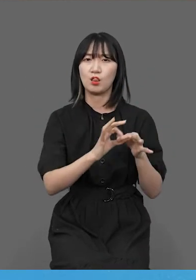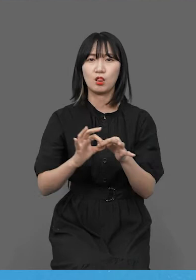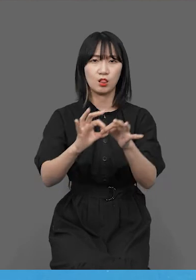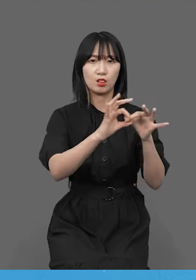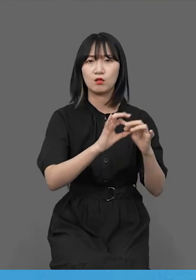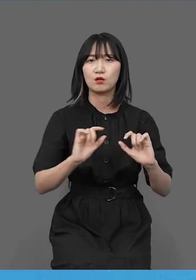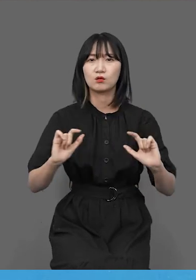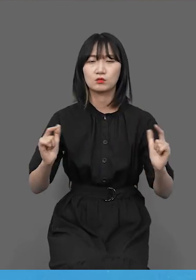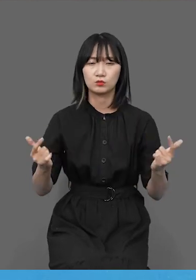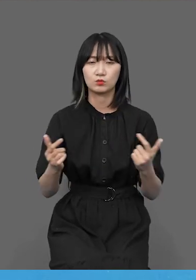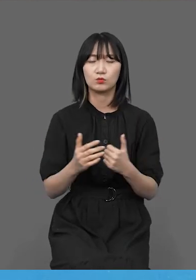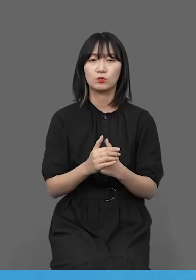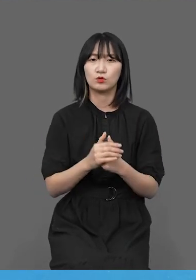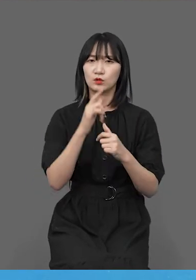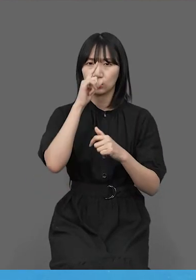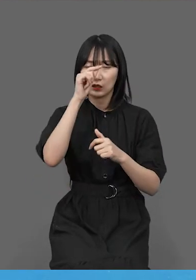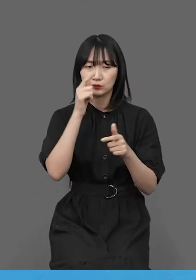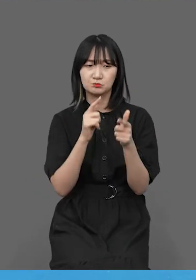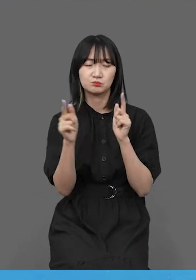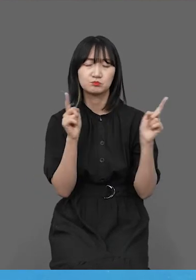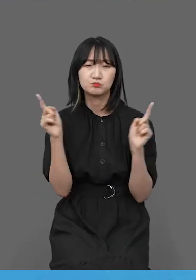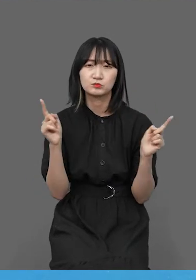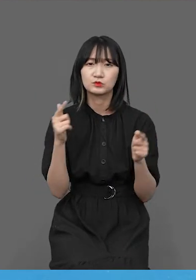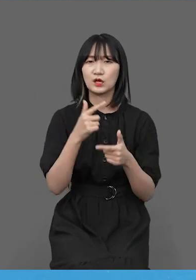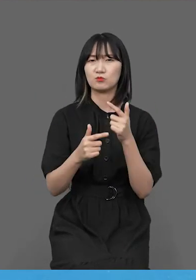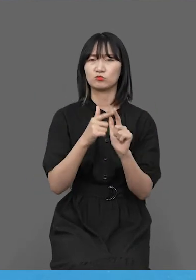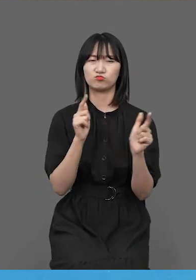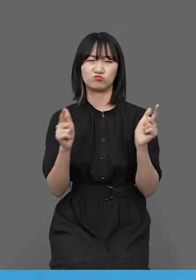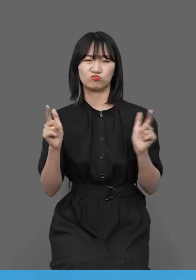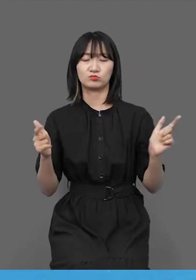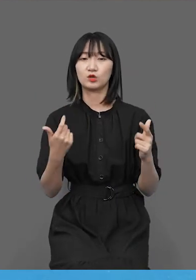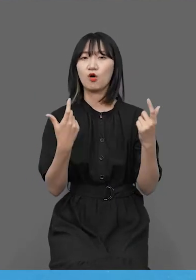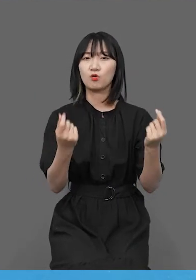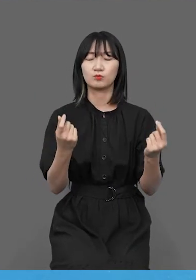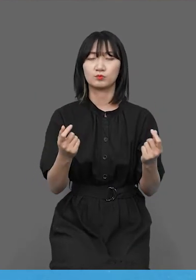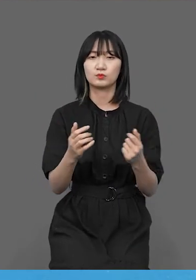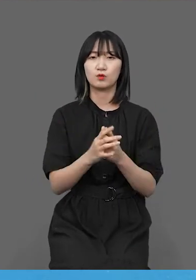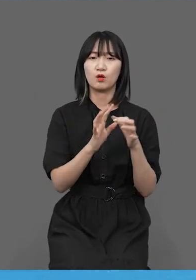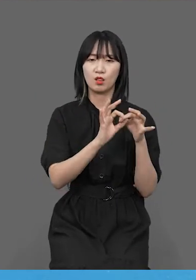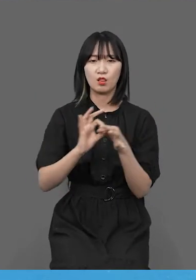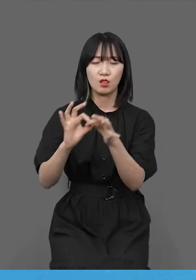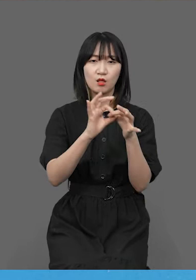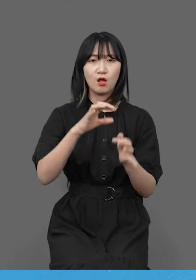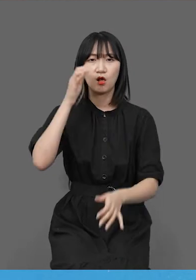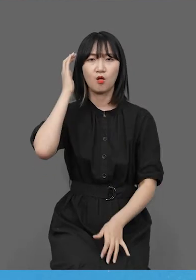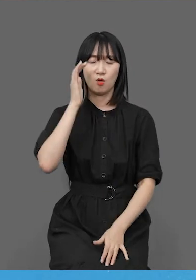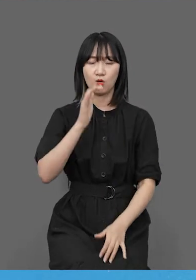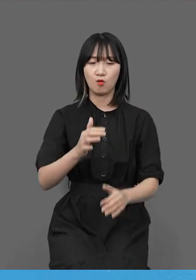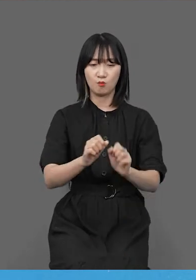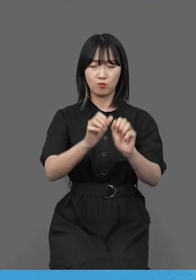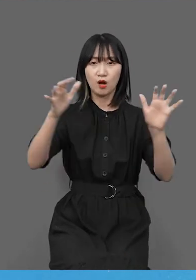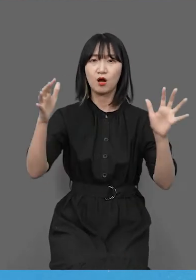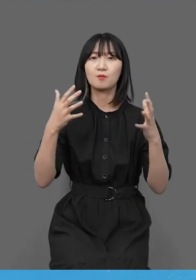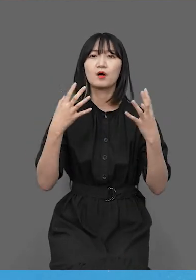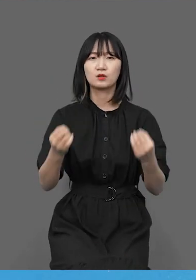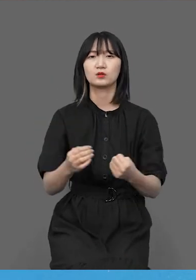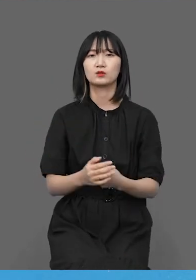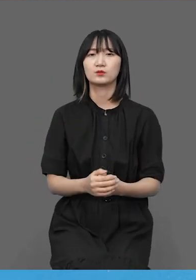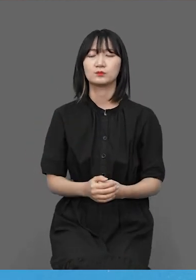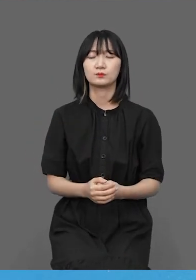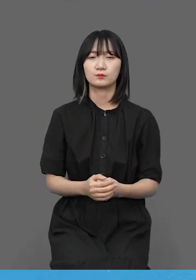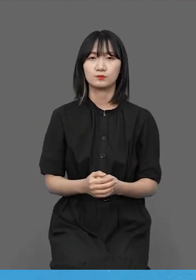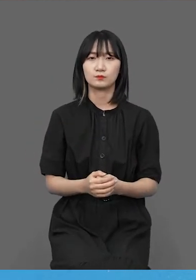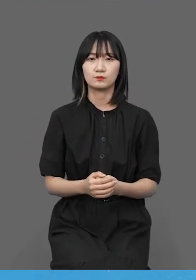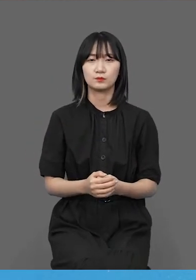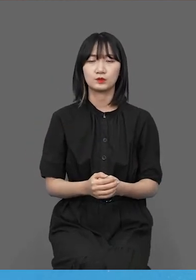게 아니고 가시덤불과 같이 복잡한 관계로 나온다는 것은 이제 진화생물학의